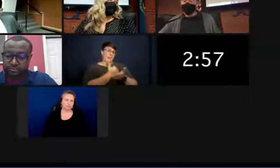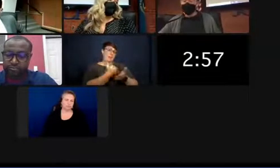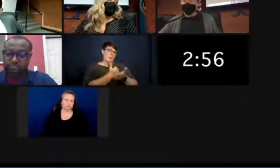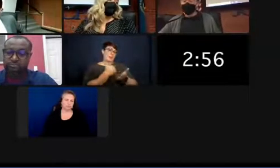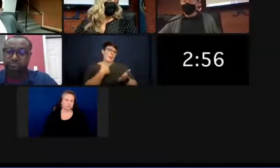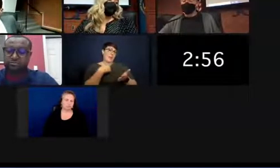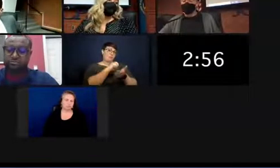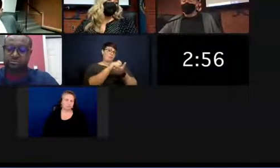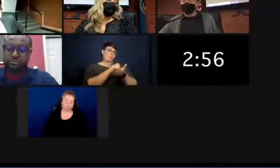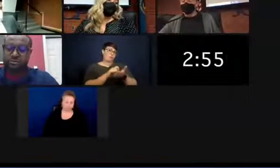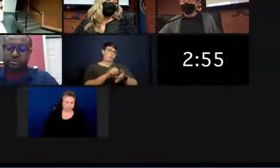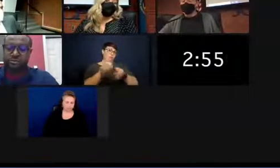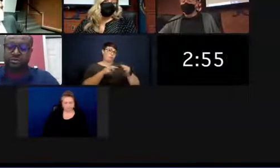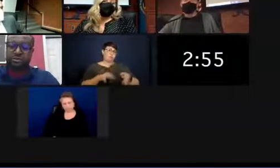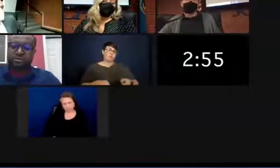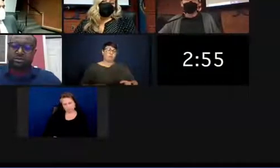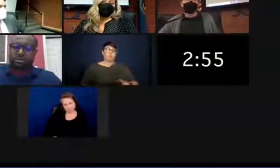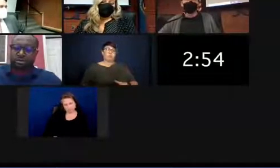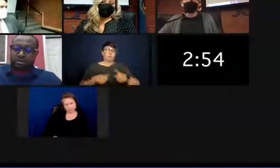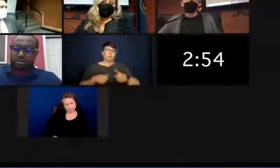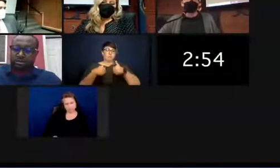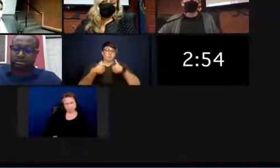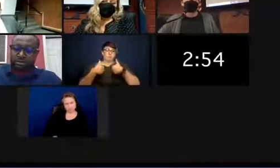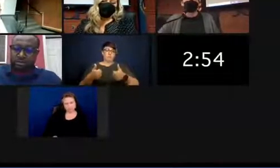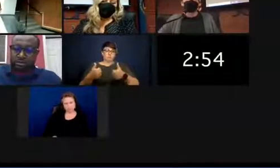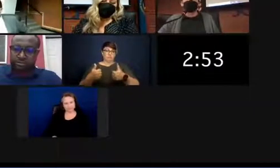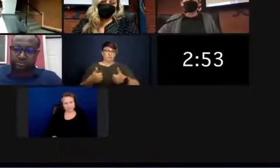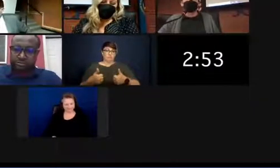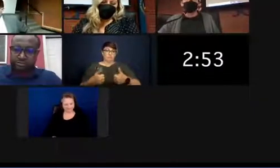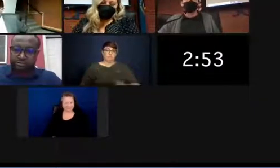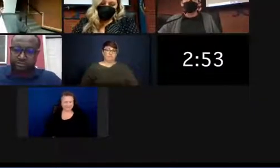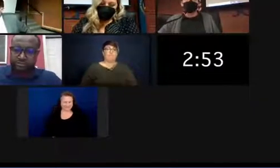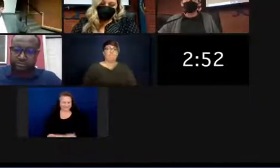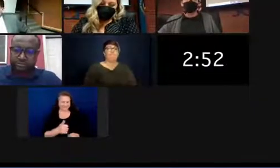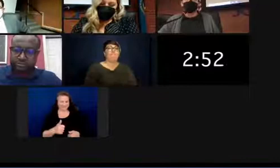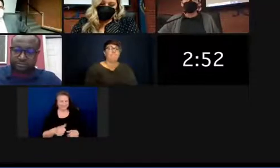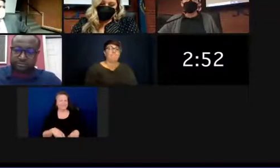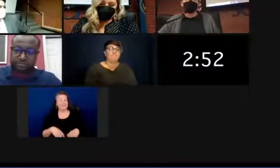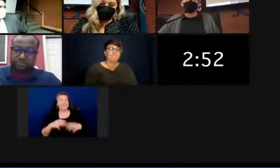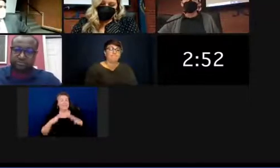eleza maana ya maneno mbalimbali ambayo yanatumika.